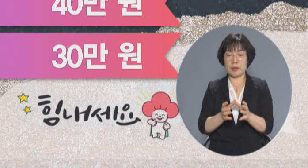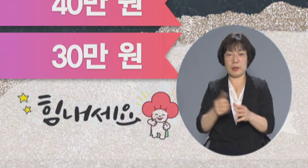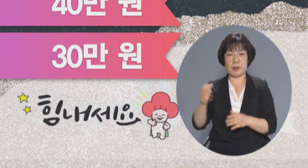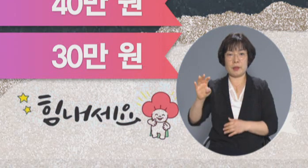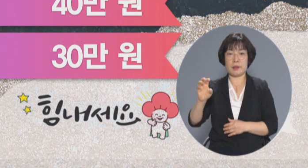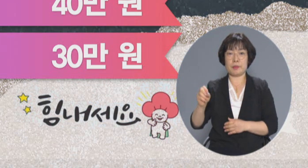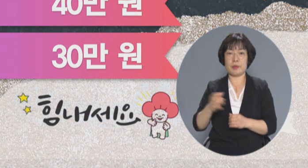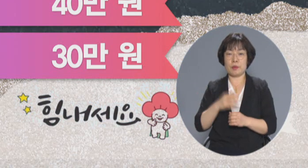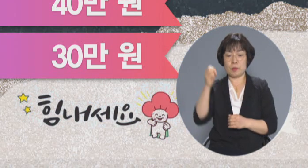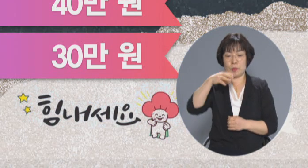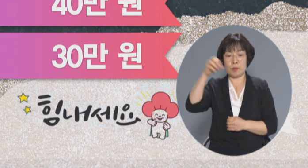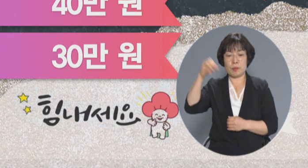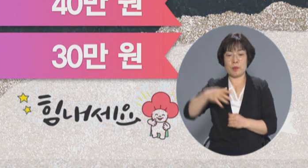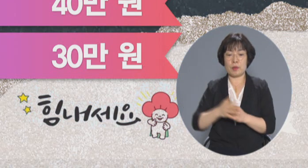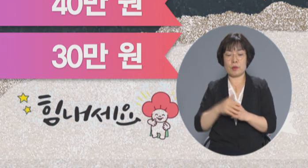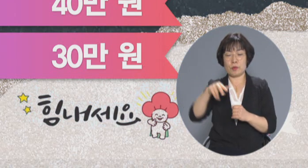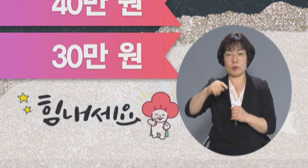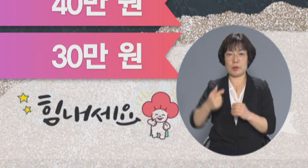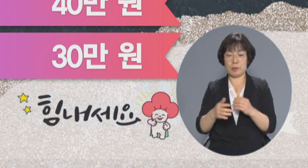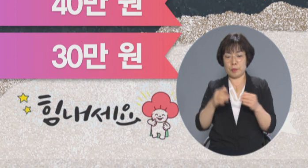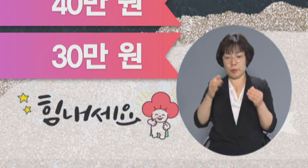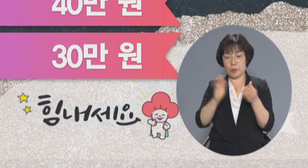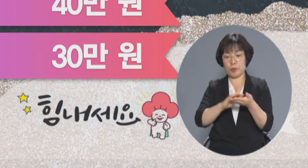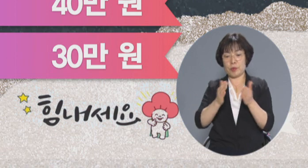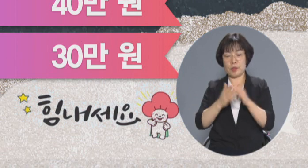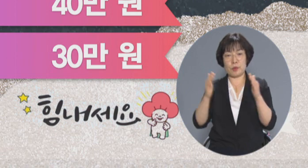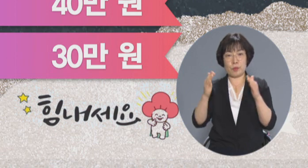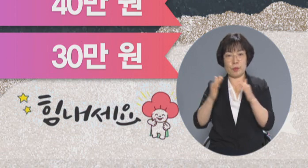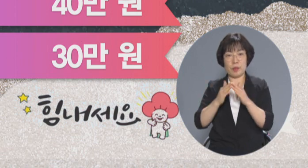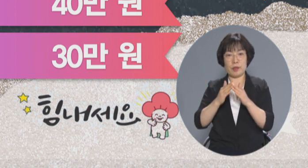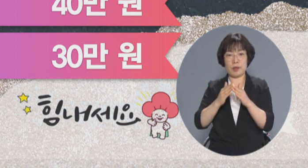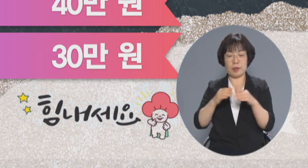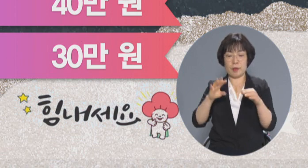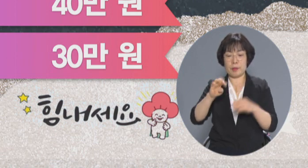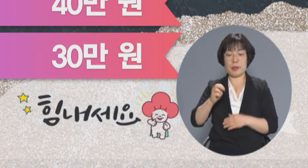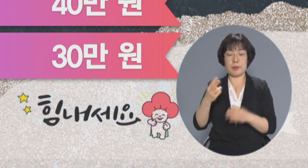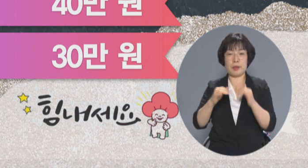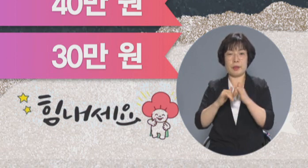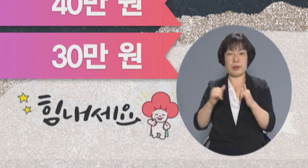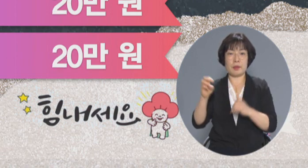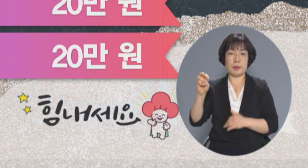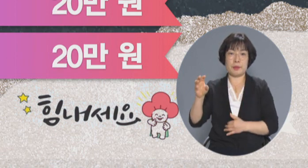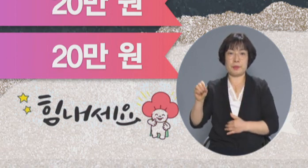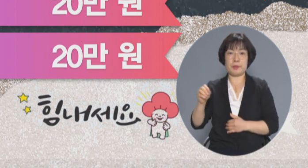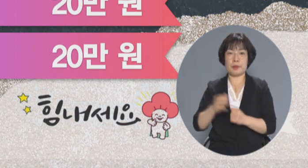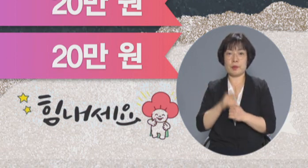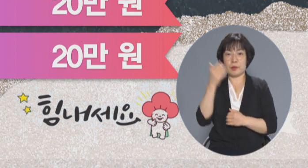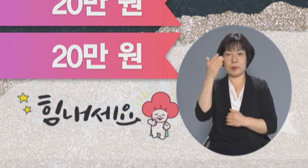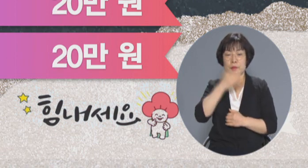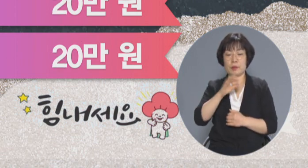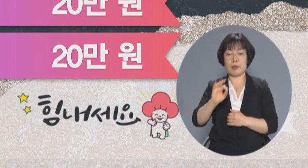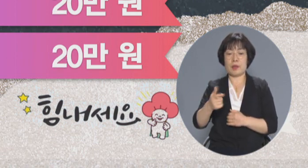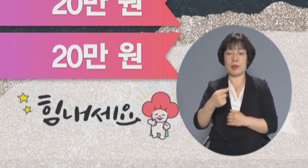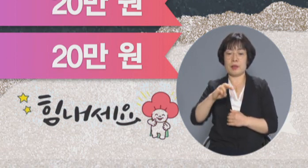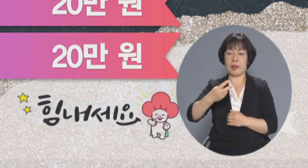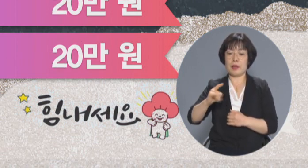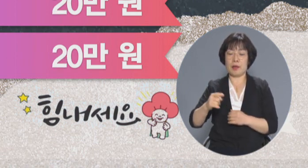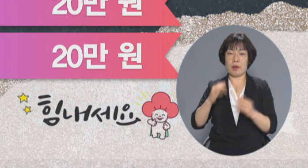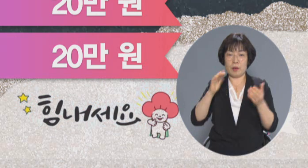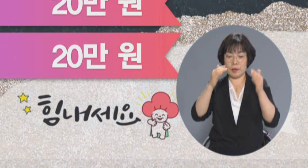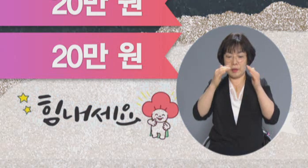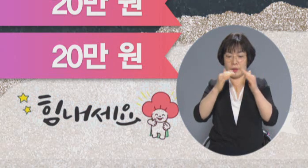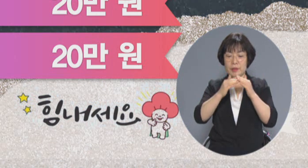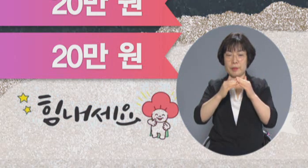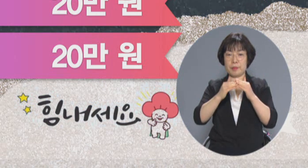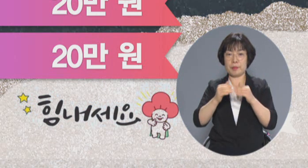원, 광양시 중친초 병설유치원 리틀진이들 43명 30만 원, 여수시 안데르센 어린이집 교직원 및